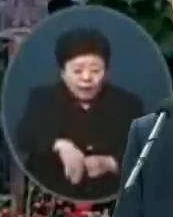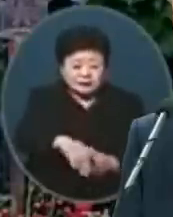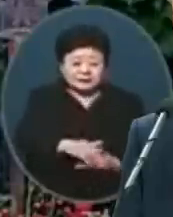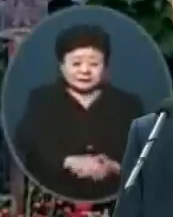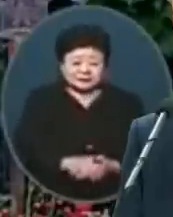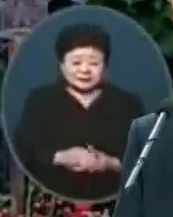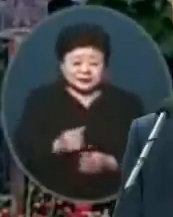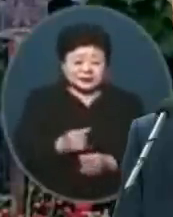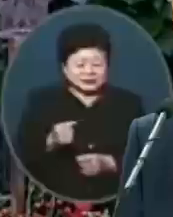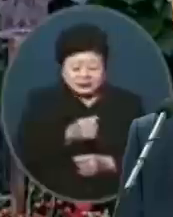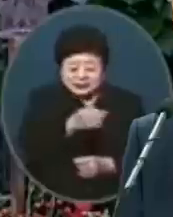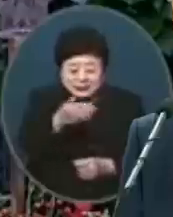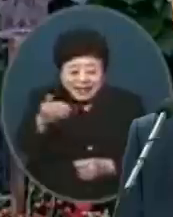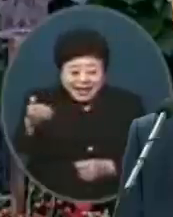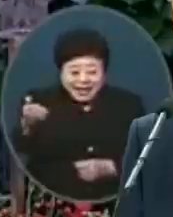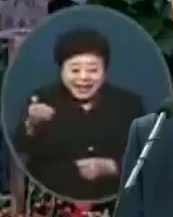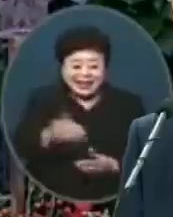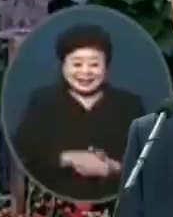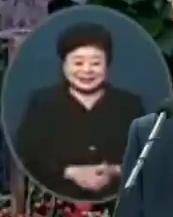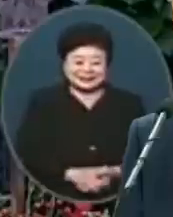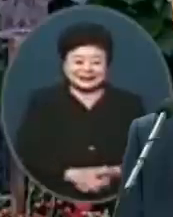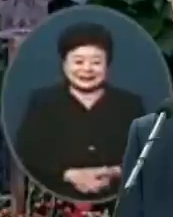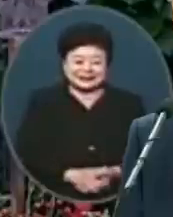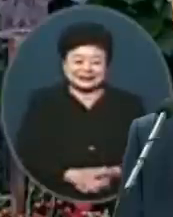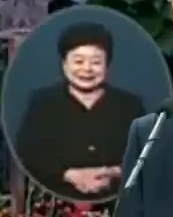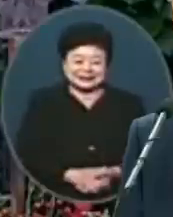여러분 수고하고 무거운 짐진자인 것입니까?